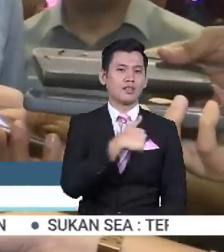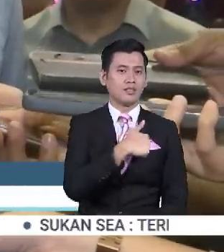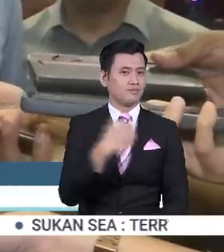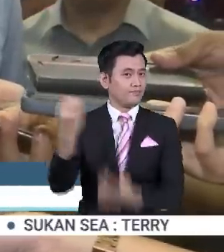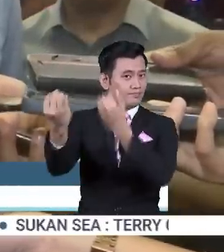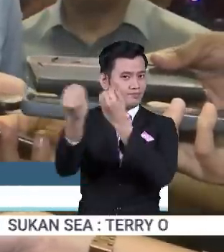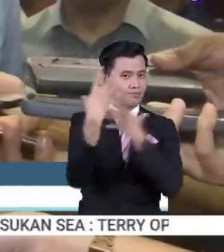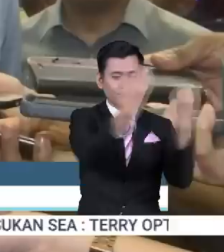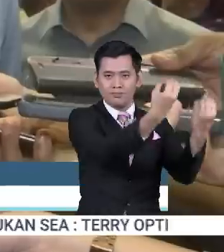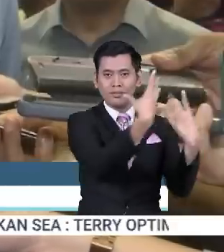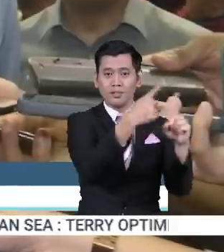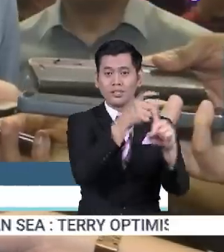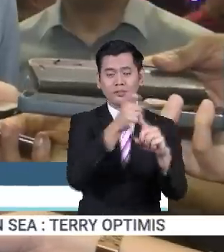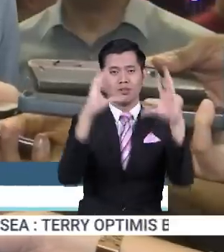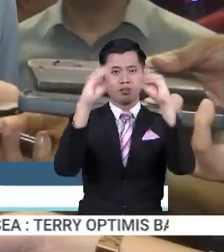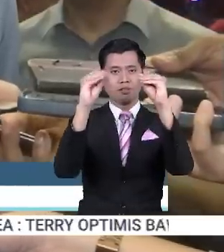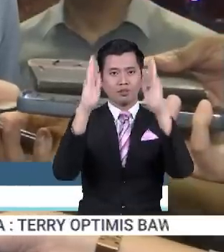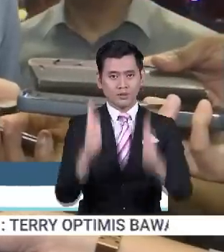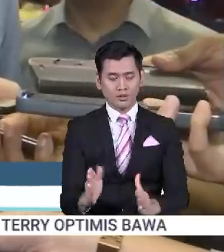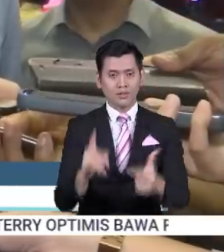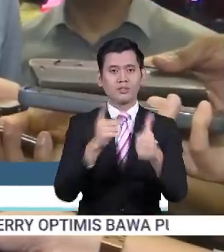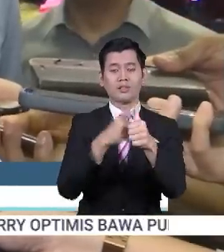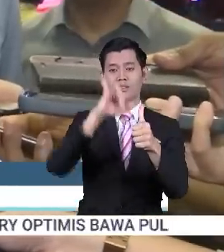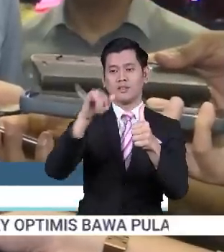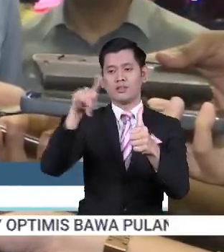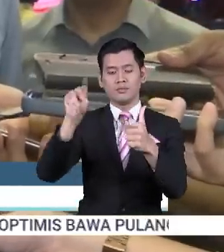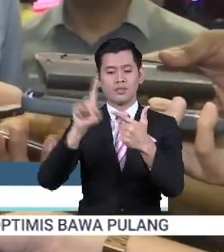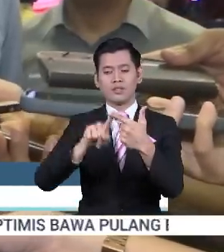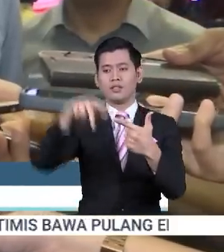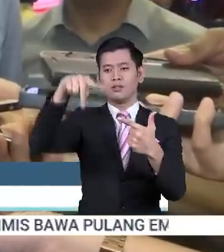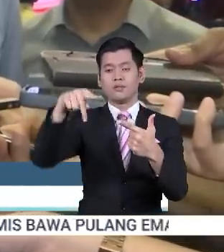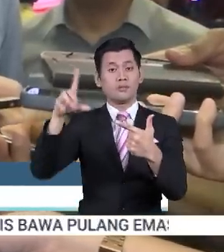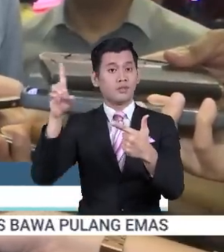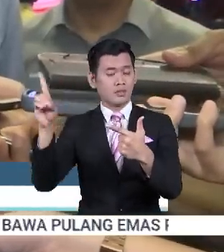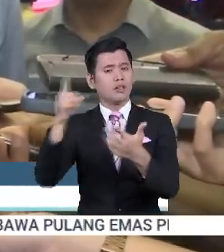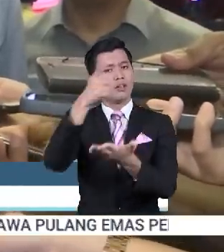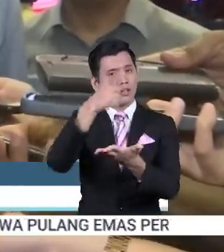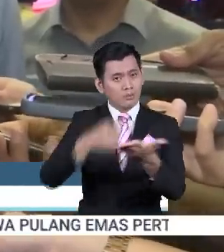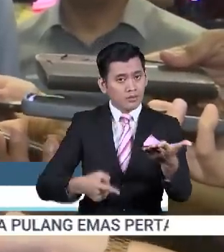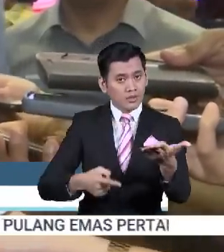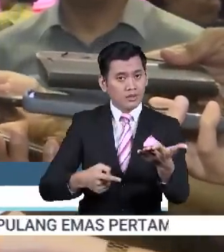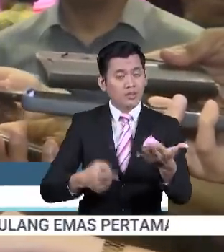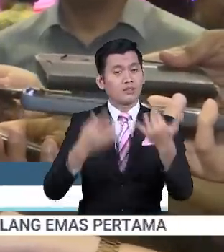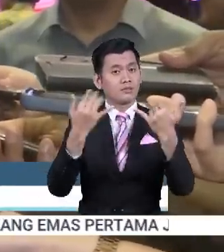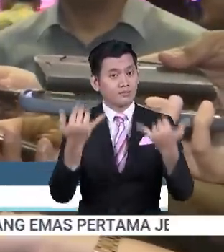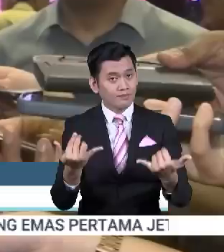guru-guru kita, daripada JPN, PPD tentang apa yang mereka